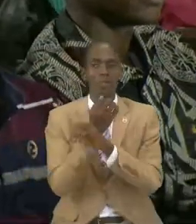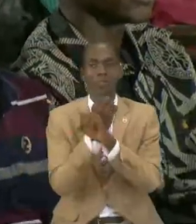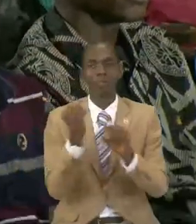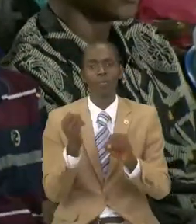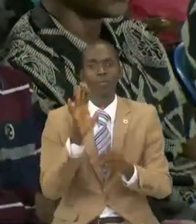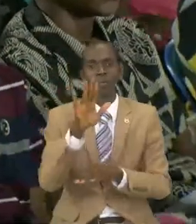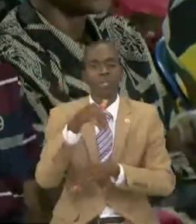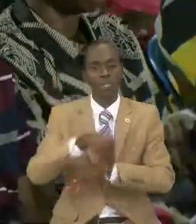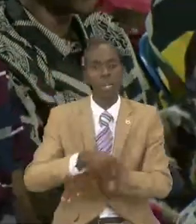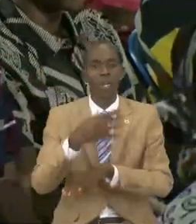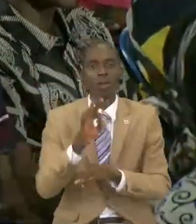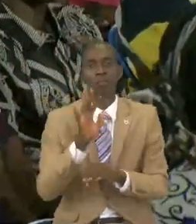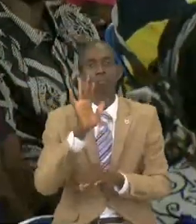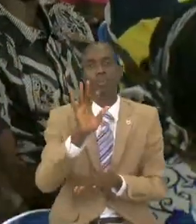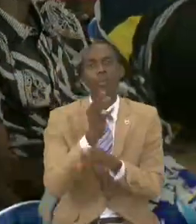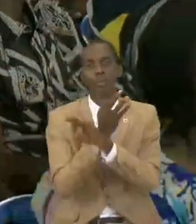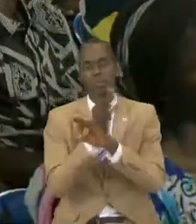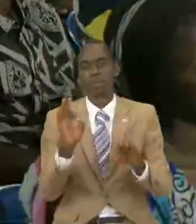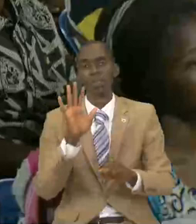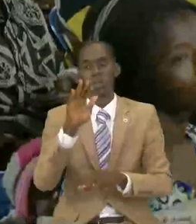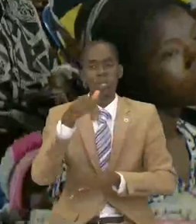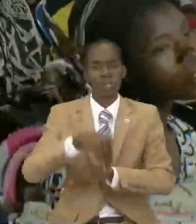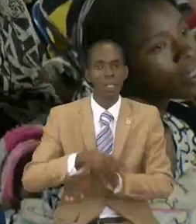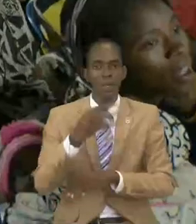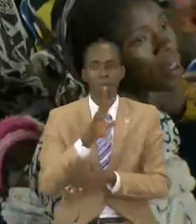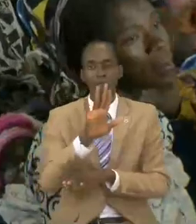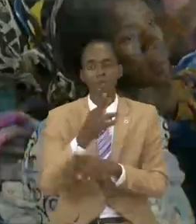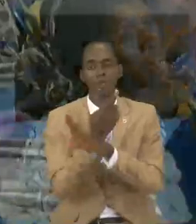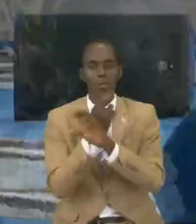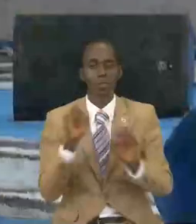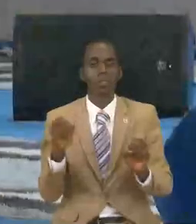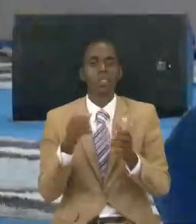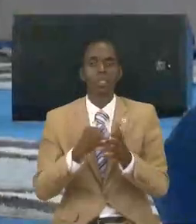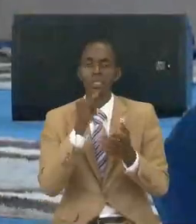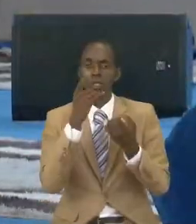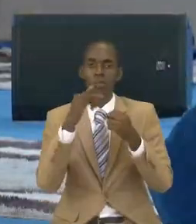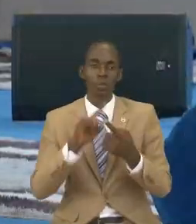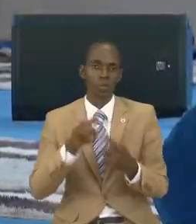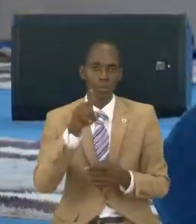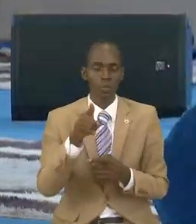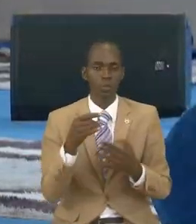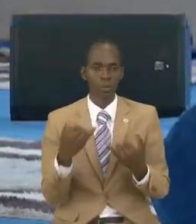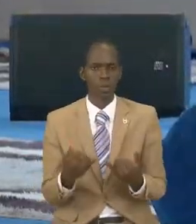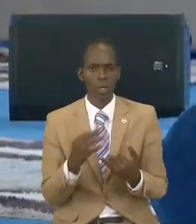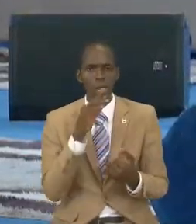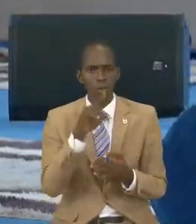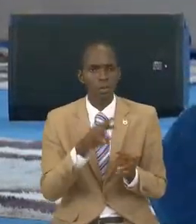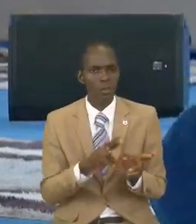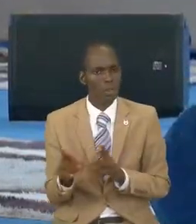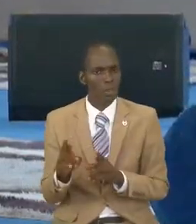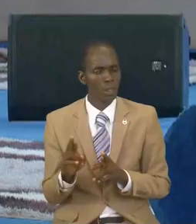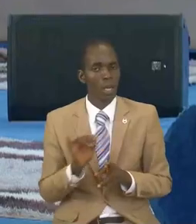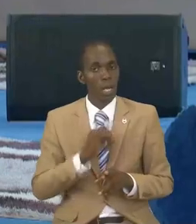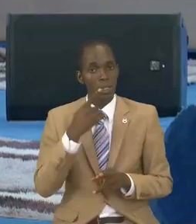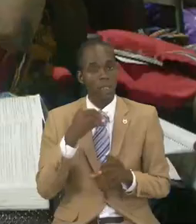La puissance de ta libération, la nuit, de ta rédemption. Ça vient maintenant, est-ce que tu es prêt? Je dis, ça vient